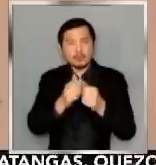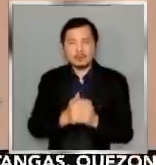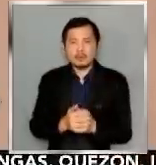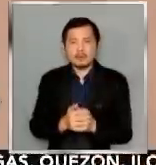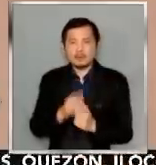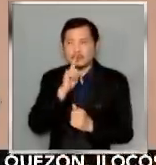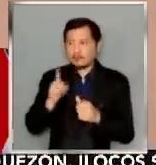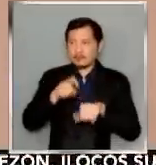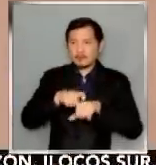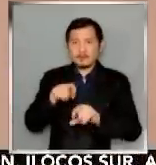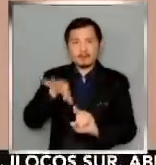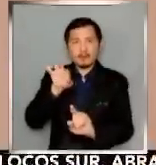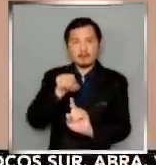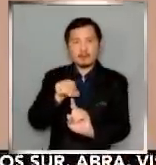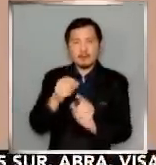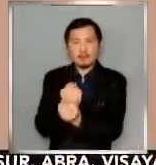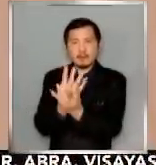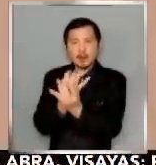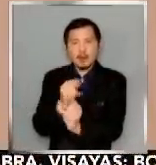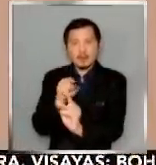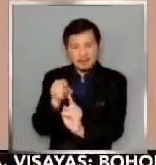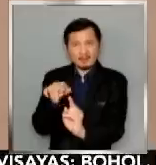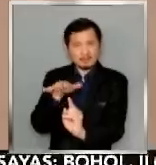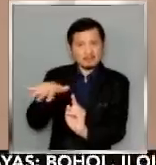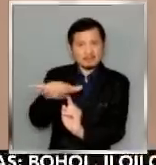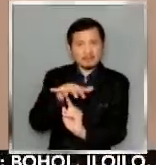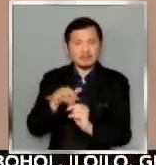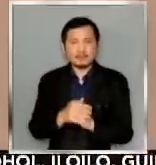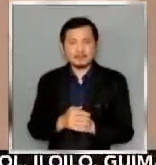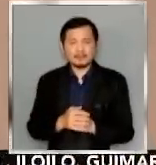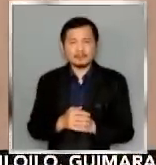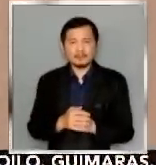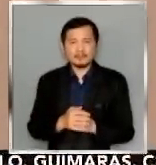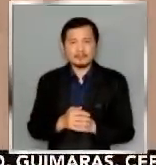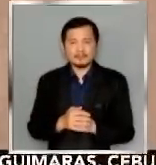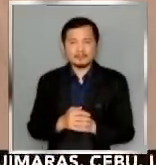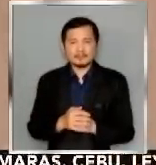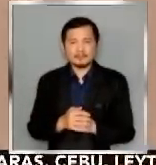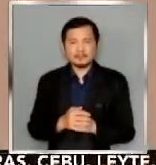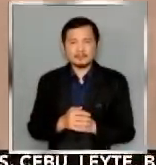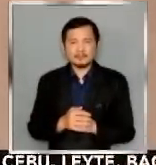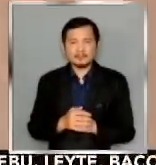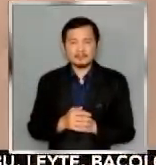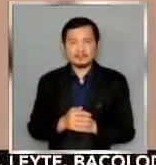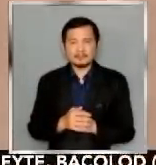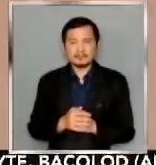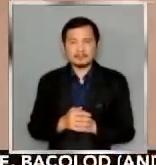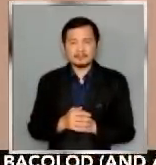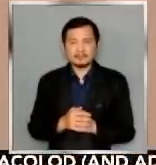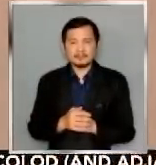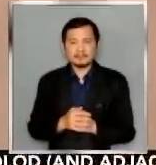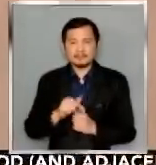ng bomba o iba pang katulad na pampasabog. Ako si Jesse Cruzat ng GMA Regional TV Balitang Bicolandia.